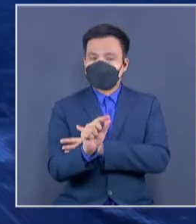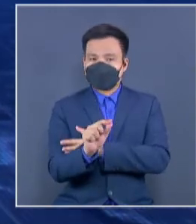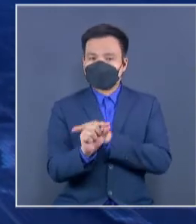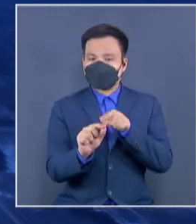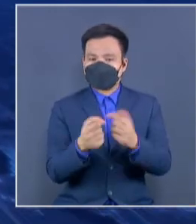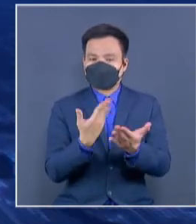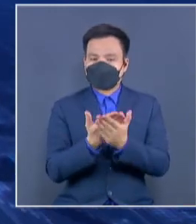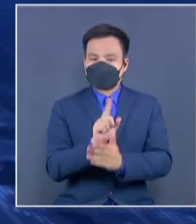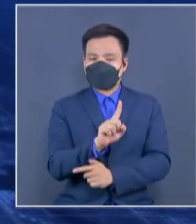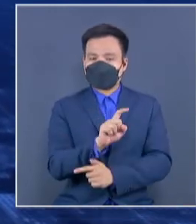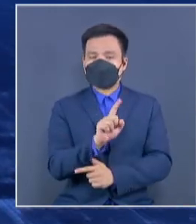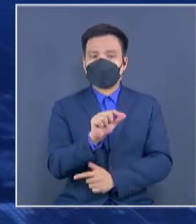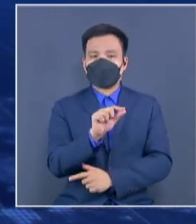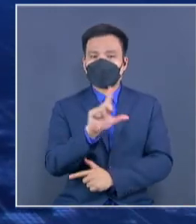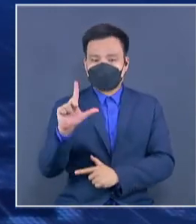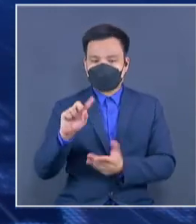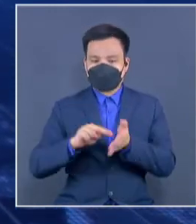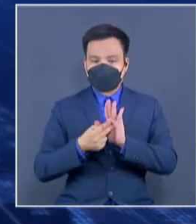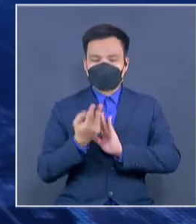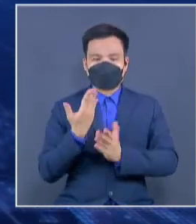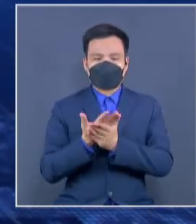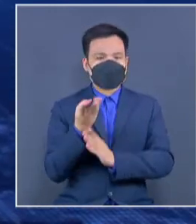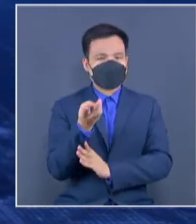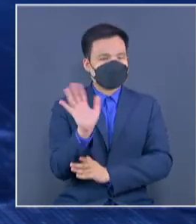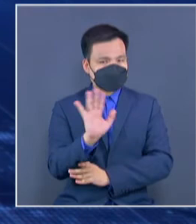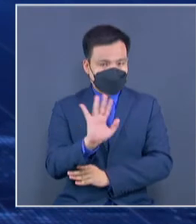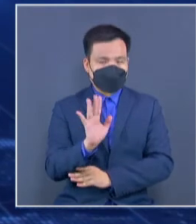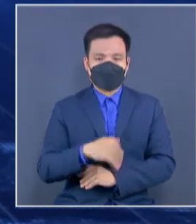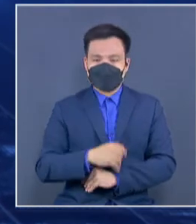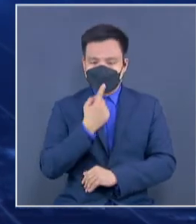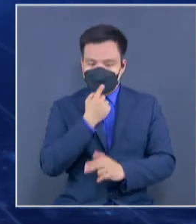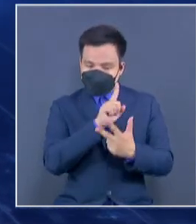ทนี่ไม่น้อยนะฮ ะ ไม่น้อยเลยนะครับก็ต้องขยายผล